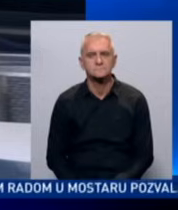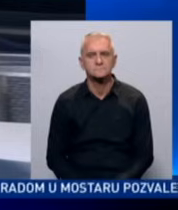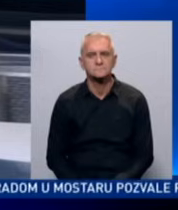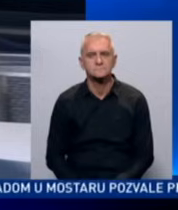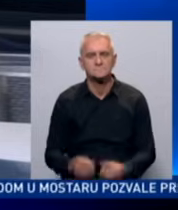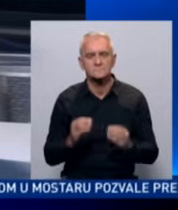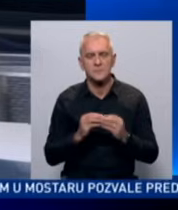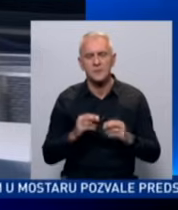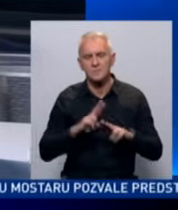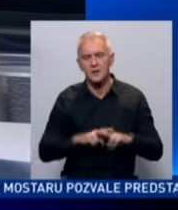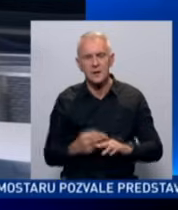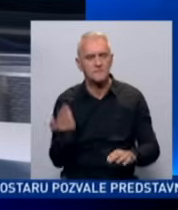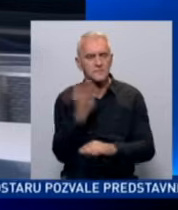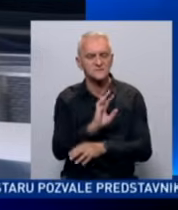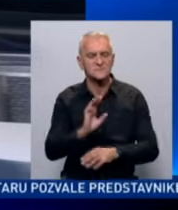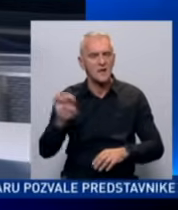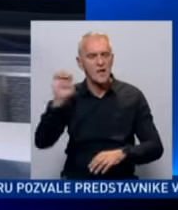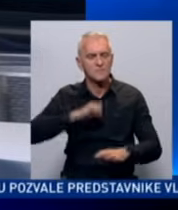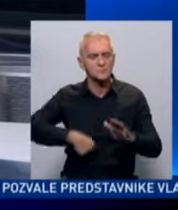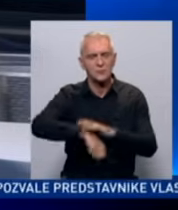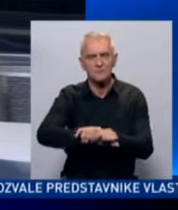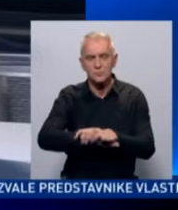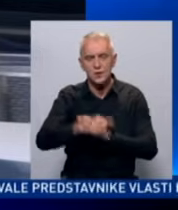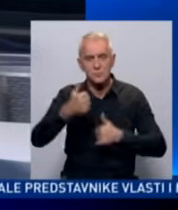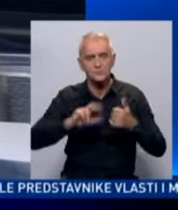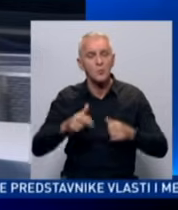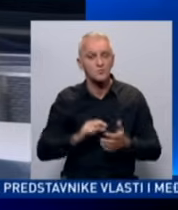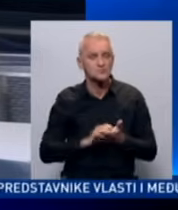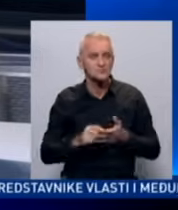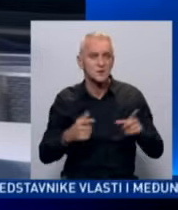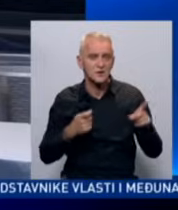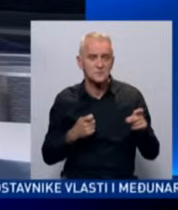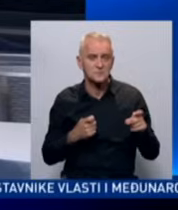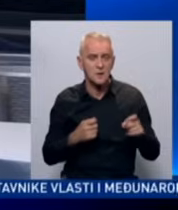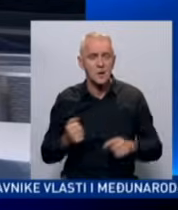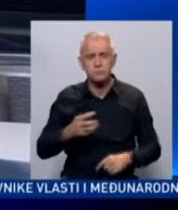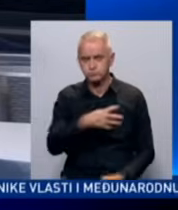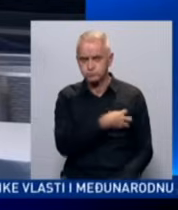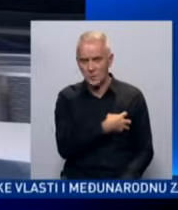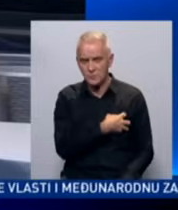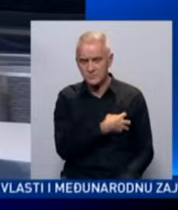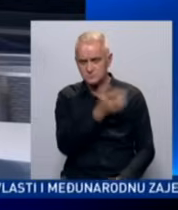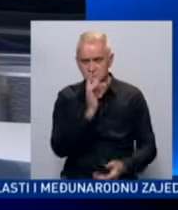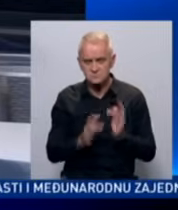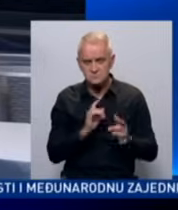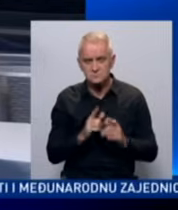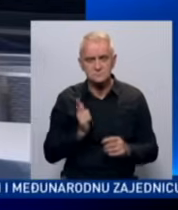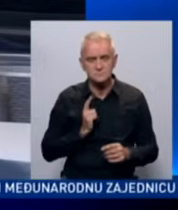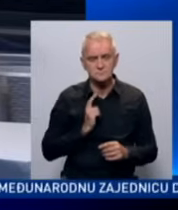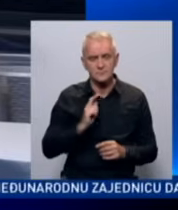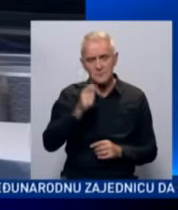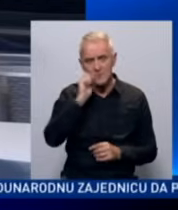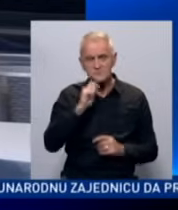BH predstavnici u evropskim fudbalskim takmičenjima večeras bi mogli ispisati historiju. Banjalučki borac u play-offu Evropske lige dočekuje